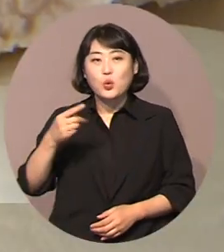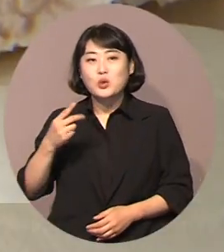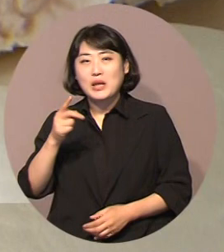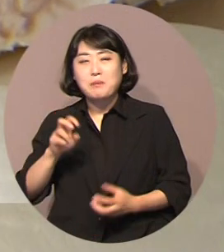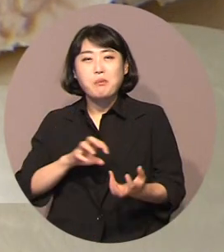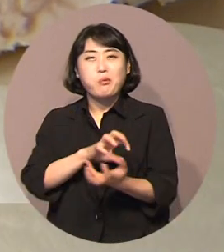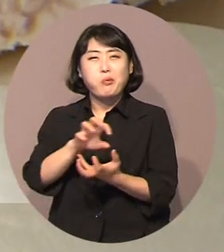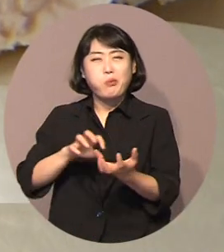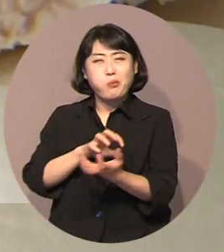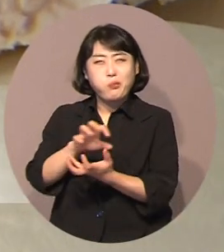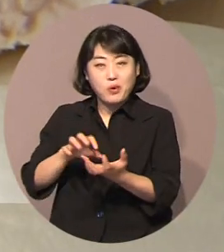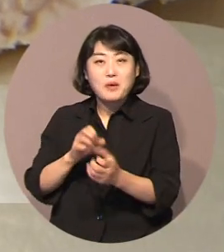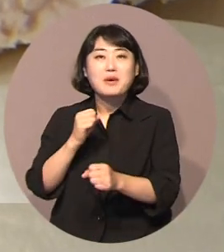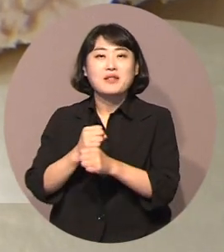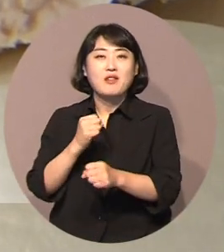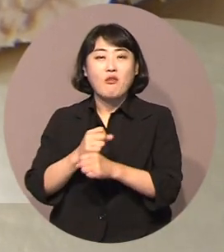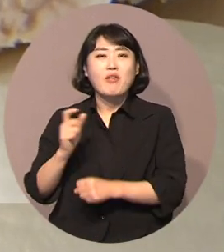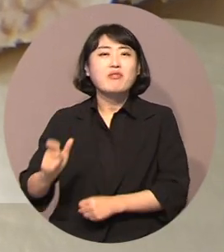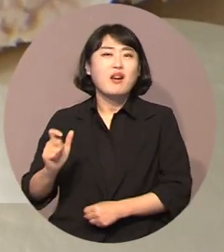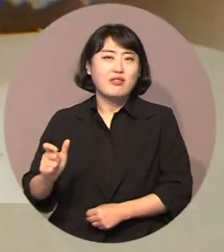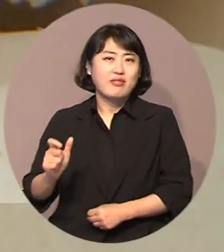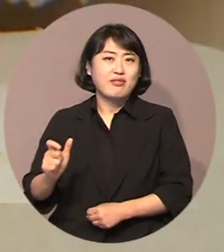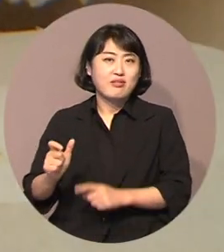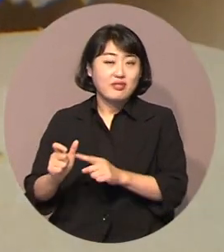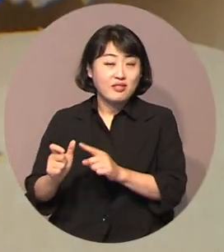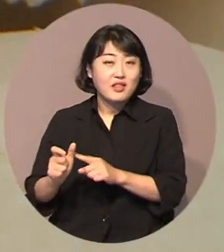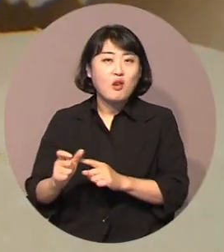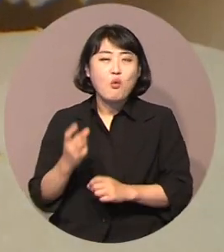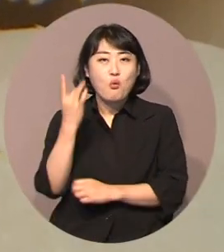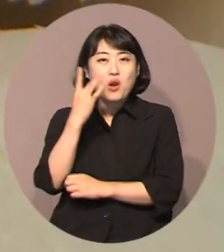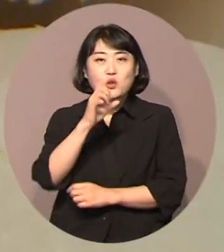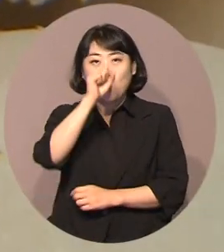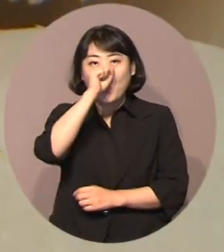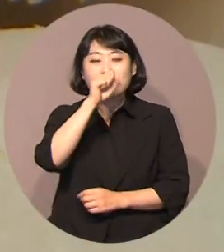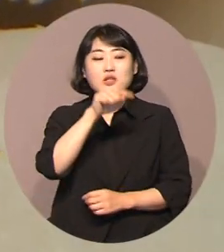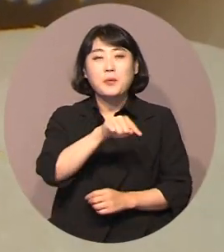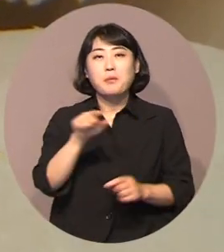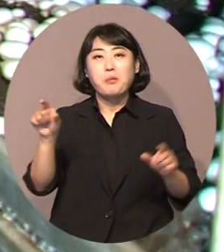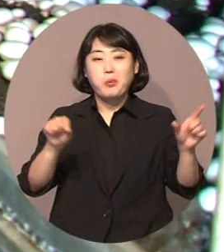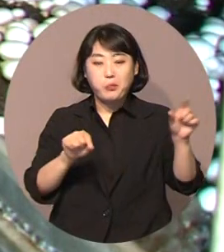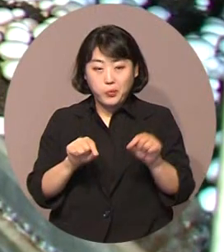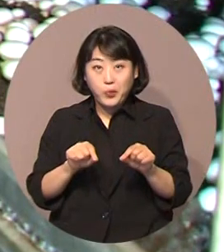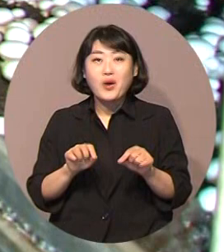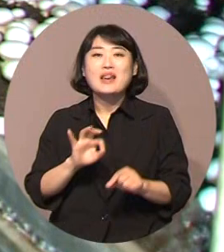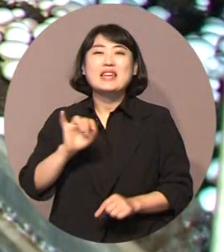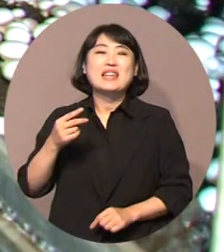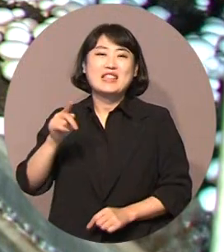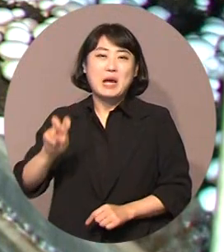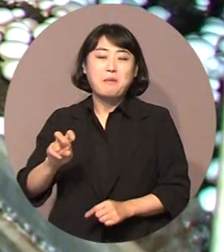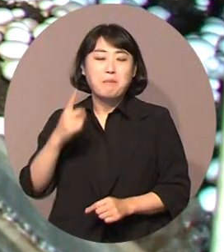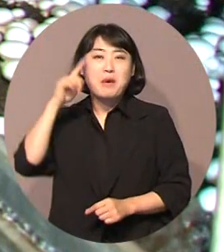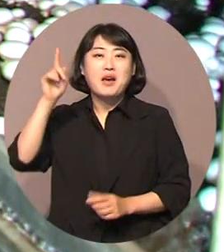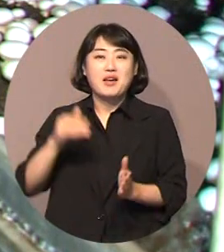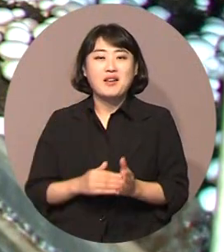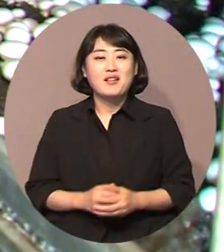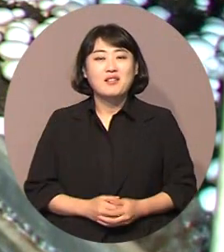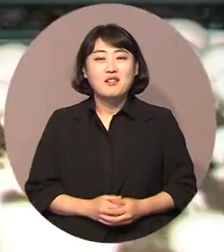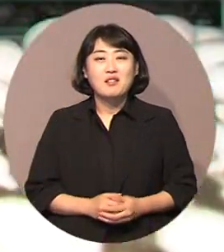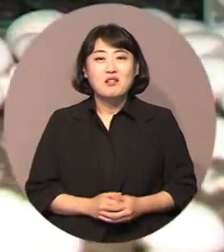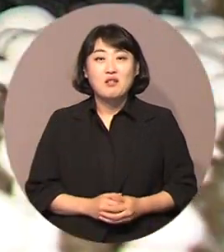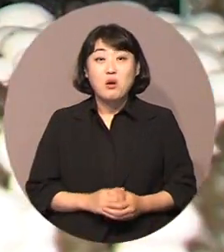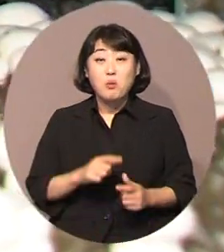기존 버섯보다 저장성이 좋고 단단한 육질 등 기존 장점을 두루 갖췄습니다 수확량도 더 많습니다